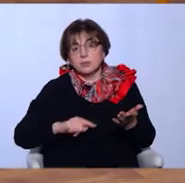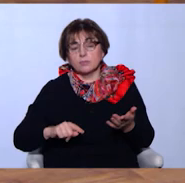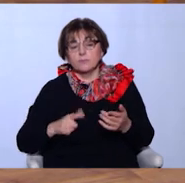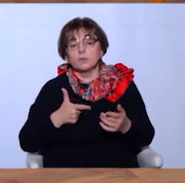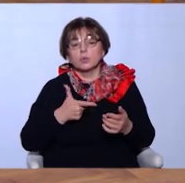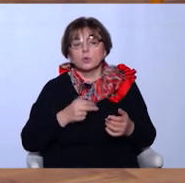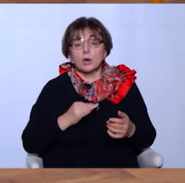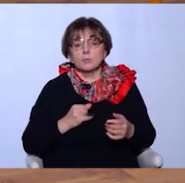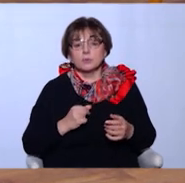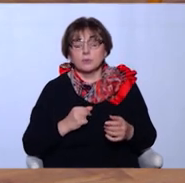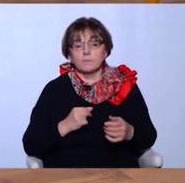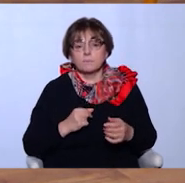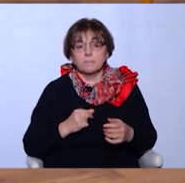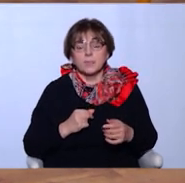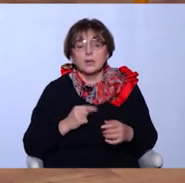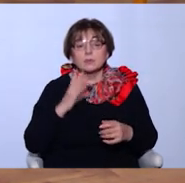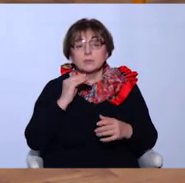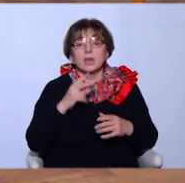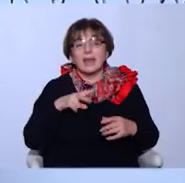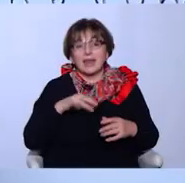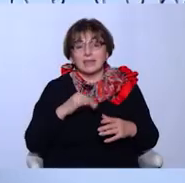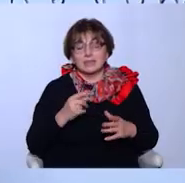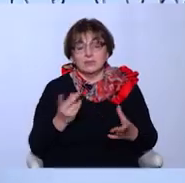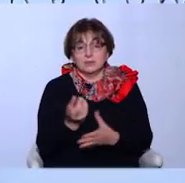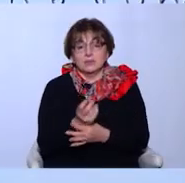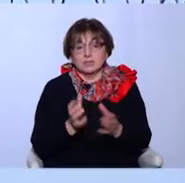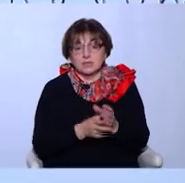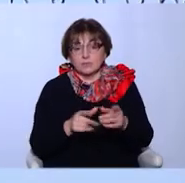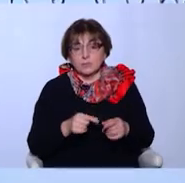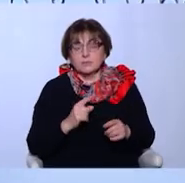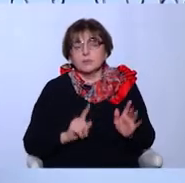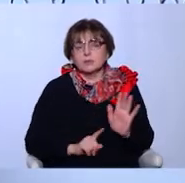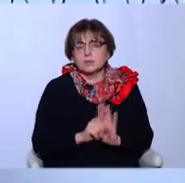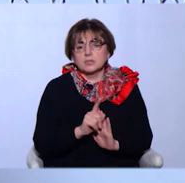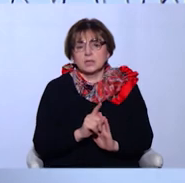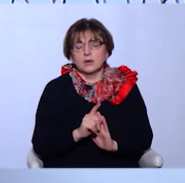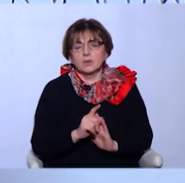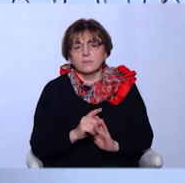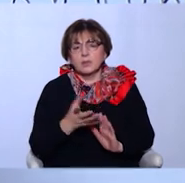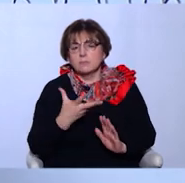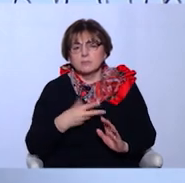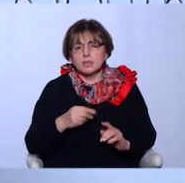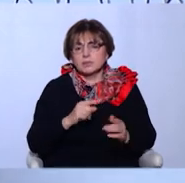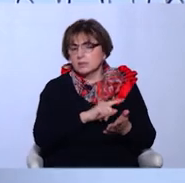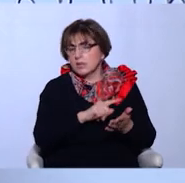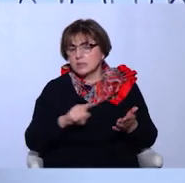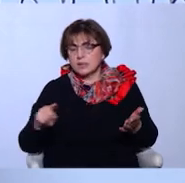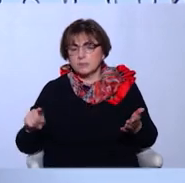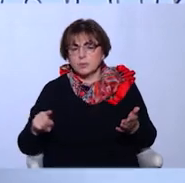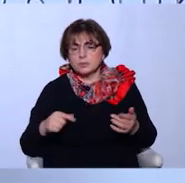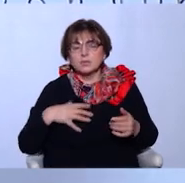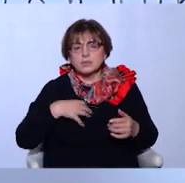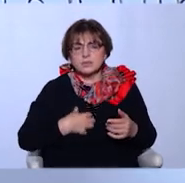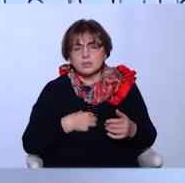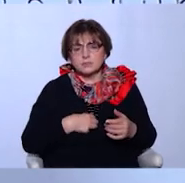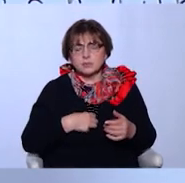გურამიშვილის ლექტაგან დაწყობის თავი იწყება ერთი შორისდებულით, რომელიც თელ ნაწარმოებს გასდევს